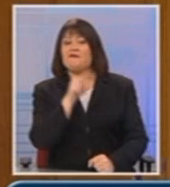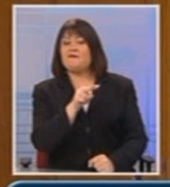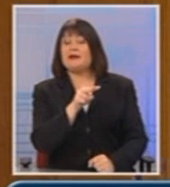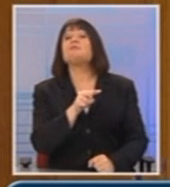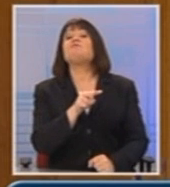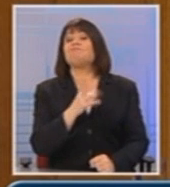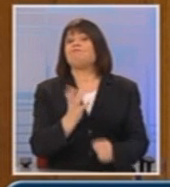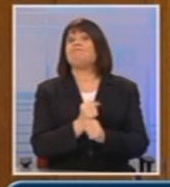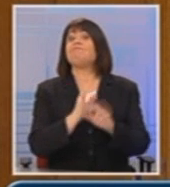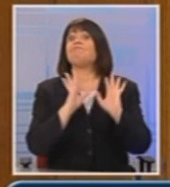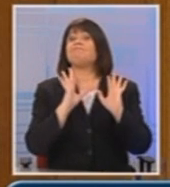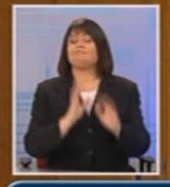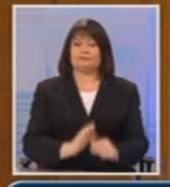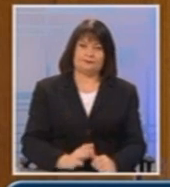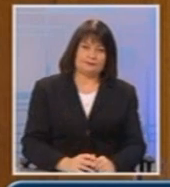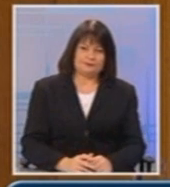δεν τα κατάφερε